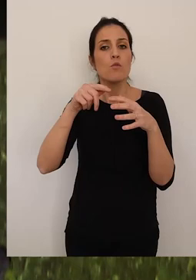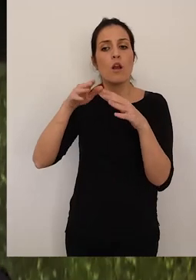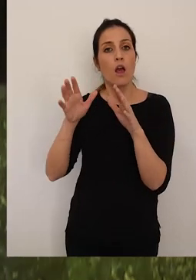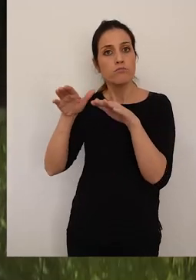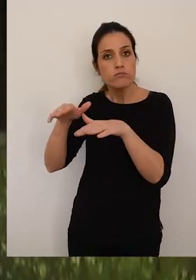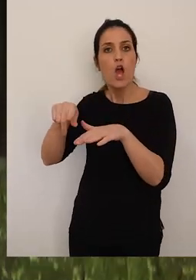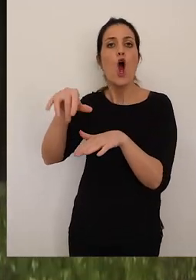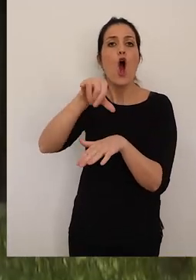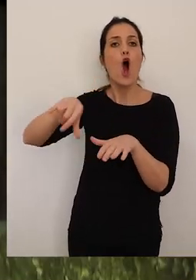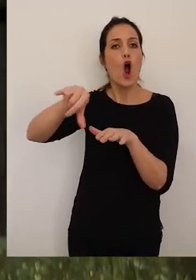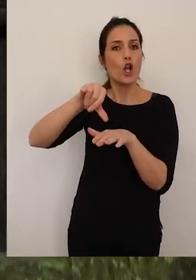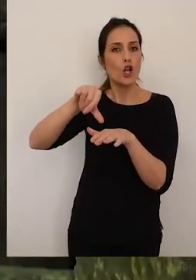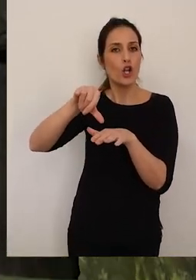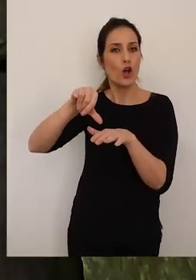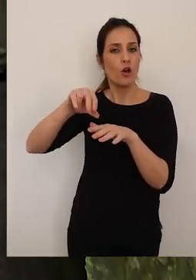temperatura.